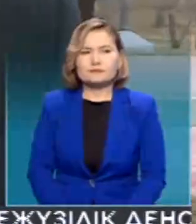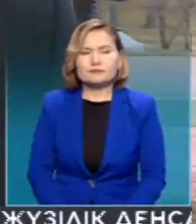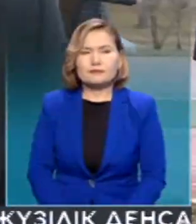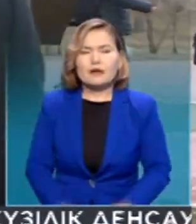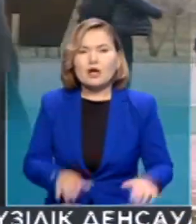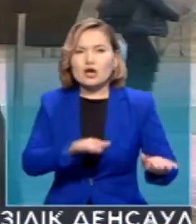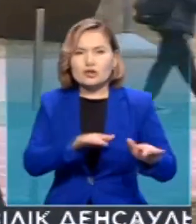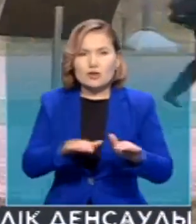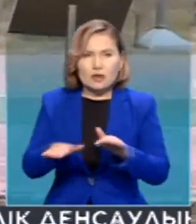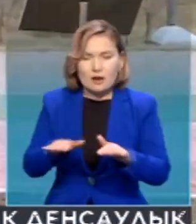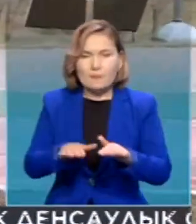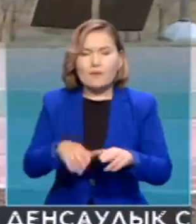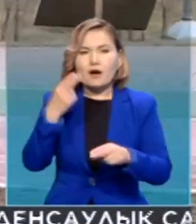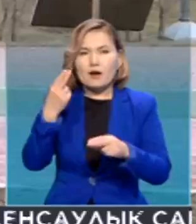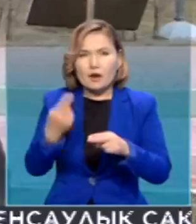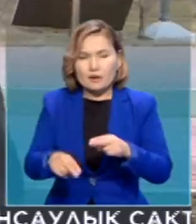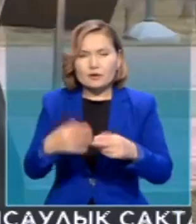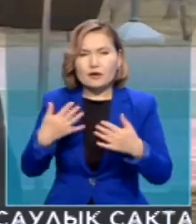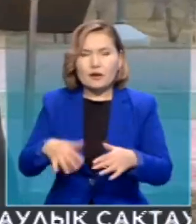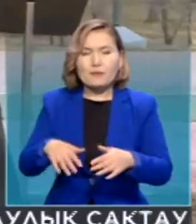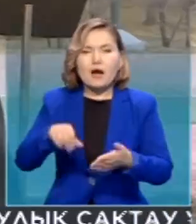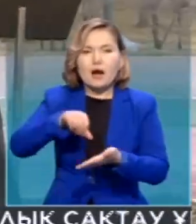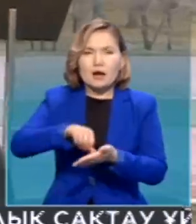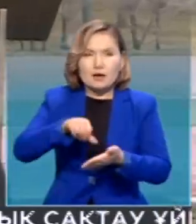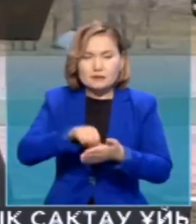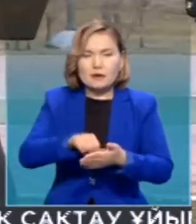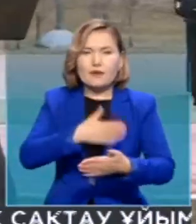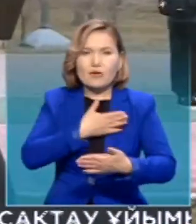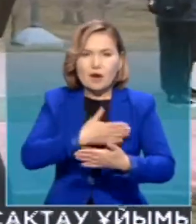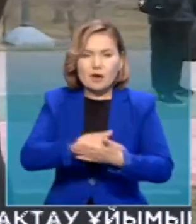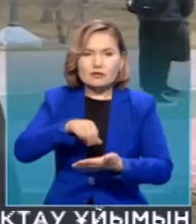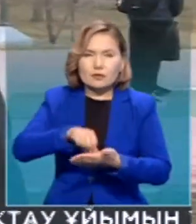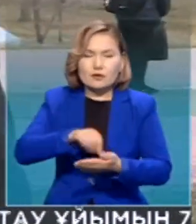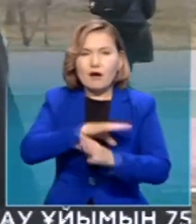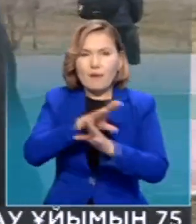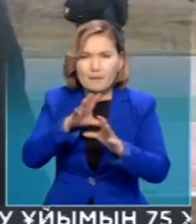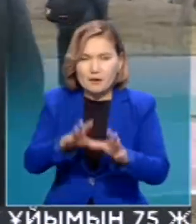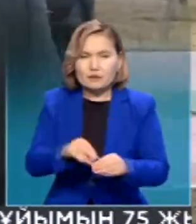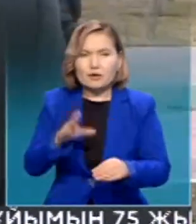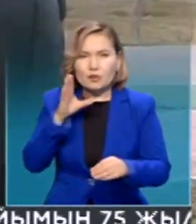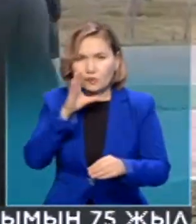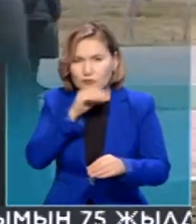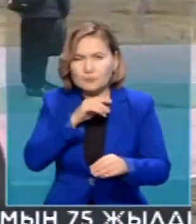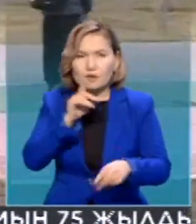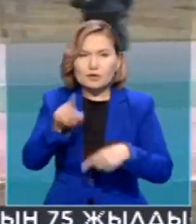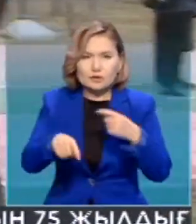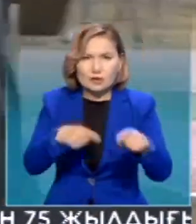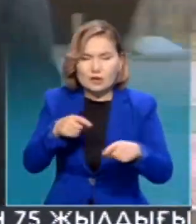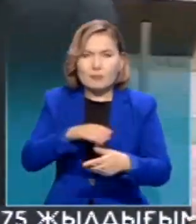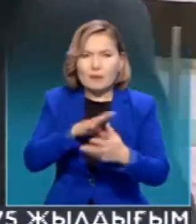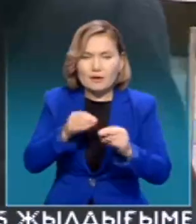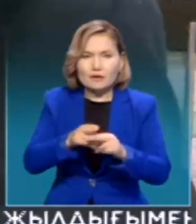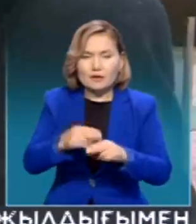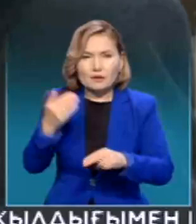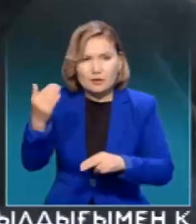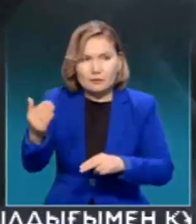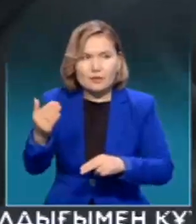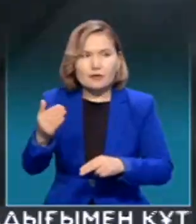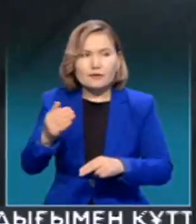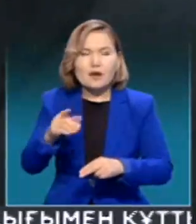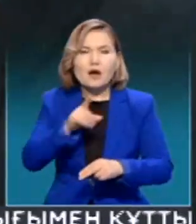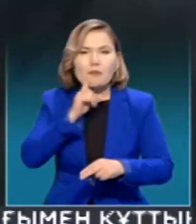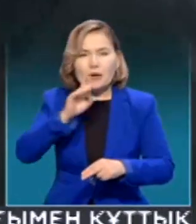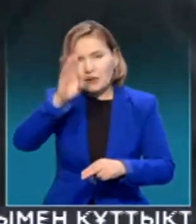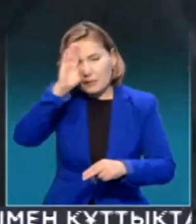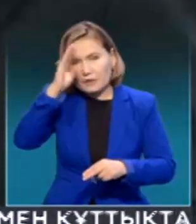Шара қазір ғана аяқталды. Қатысушылардың барлығы мәре сызығынан кесіп өтті. Қатысушылардың бірі Ильяспен тілдесіп көрсек.